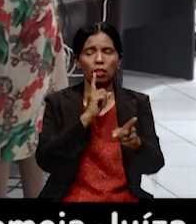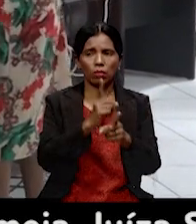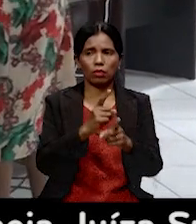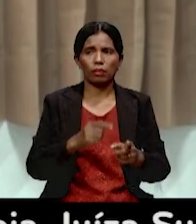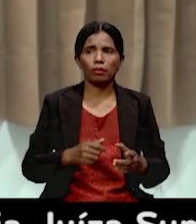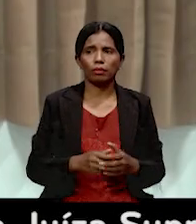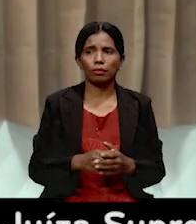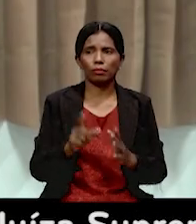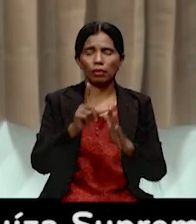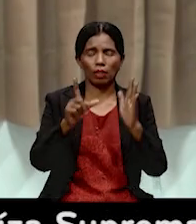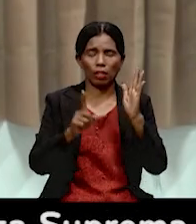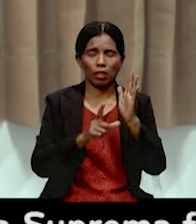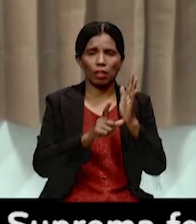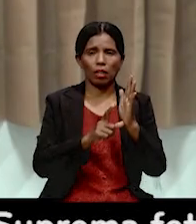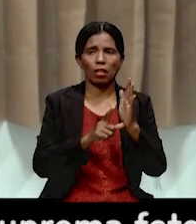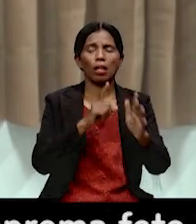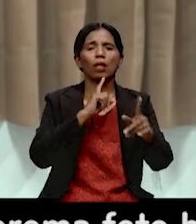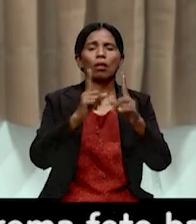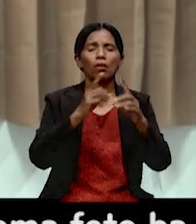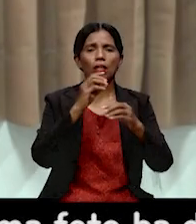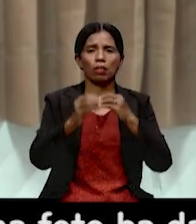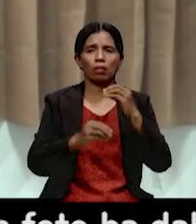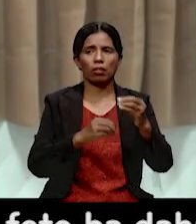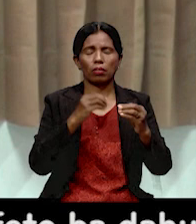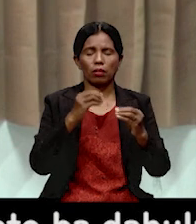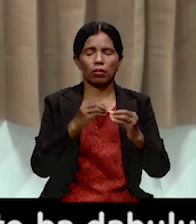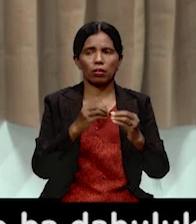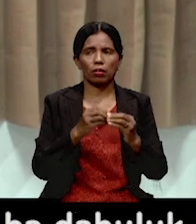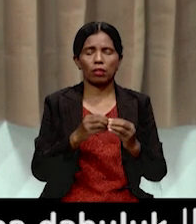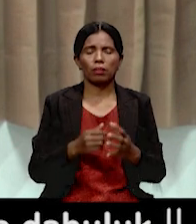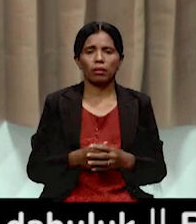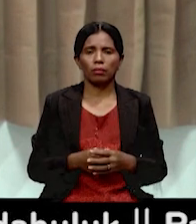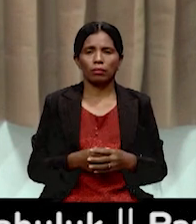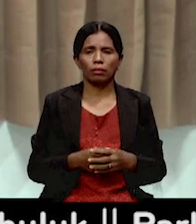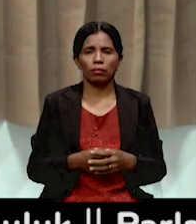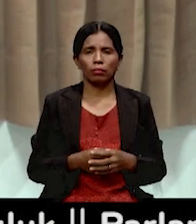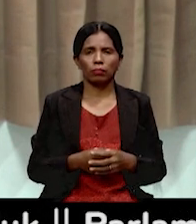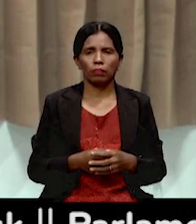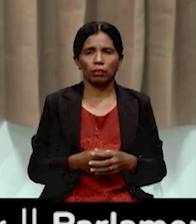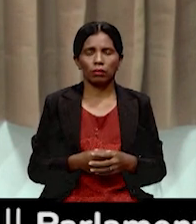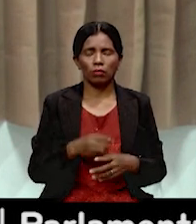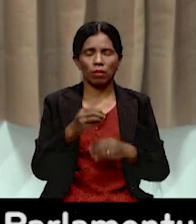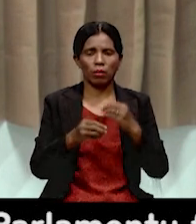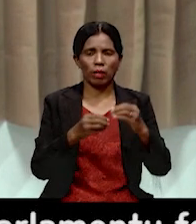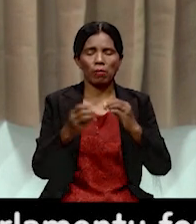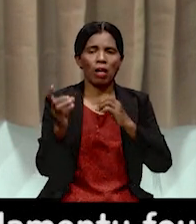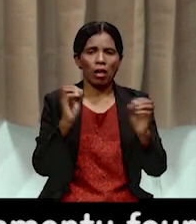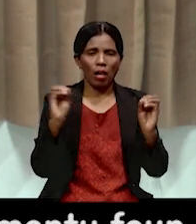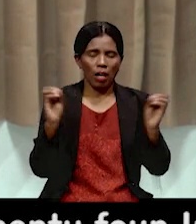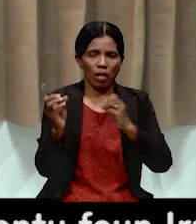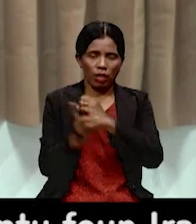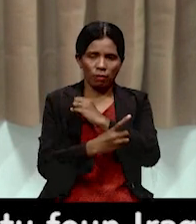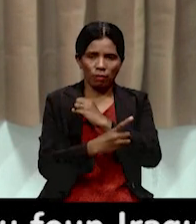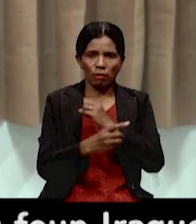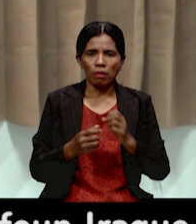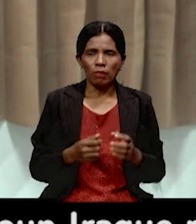função pública né qual é a conaba sanções ba funcionário a conaba indisciplinado nebe